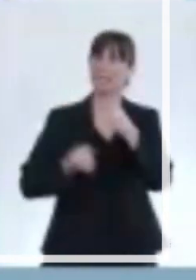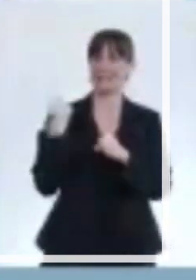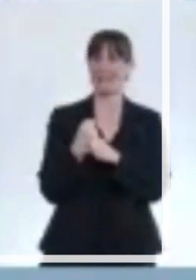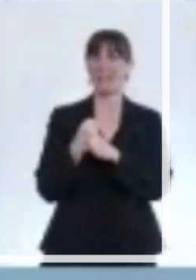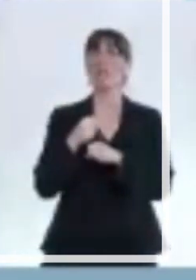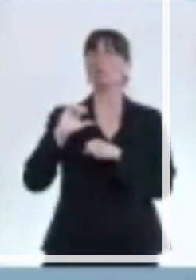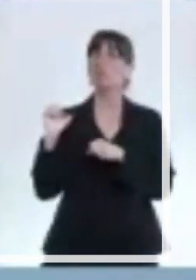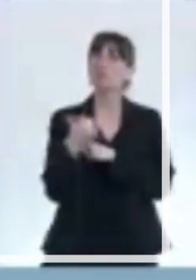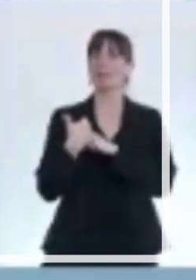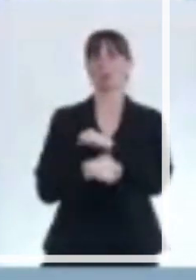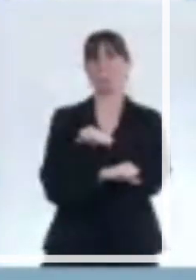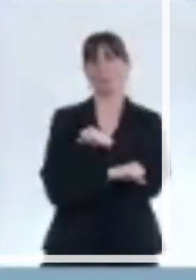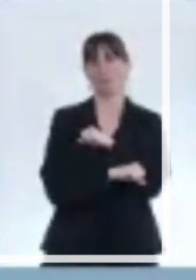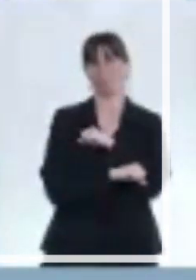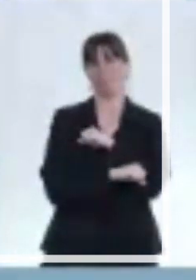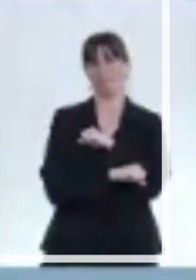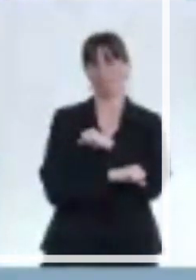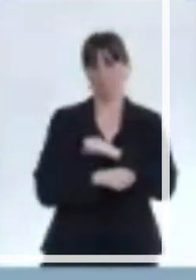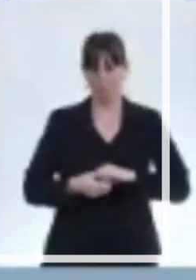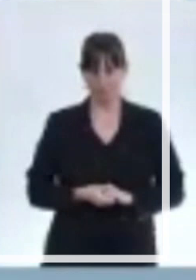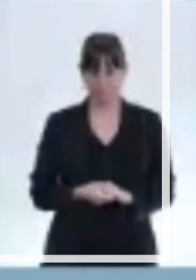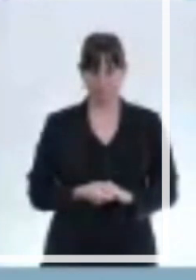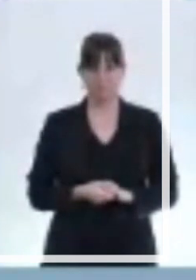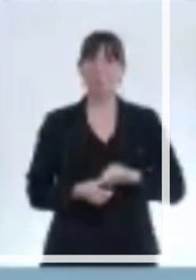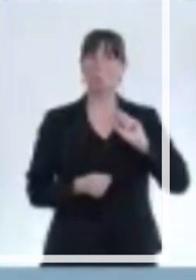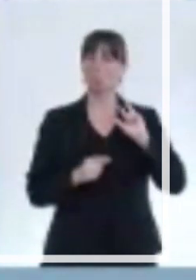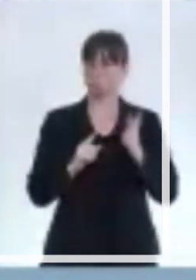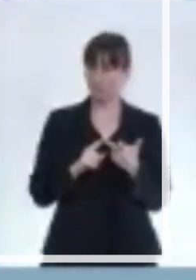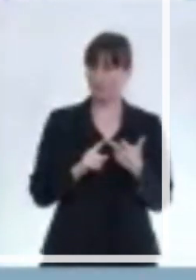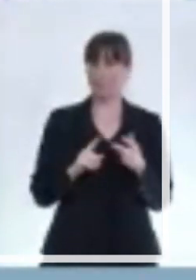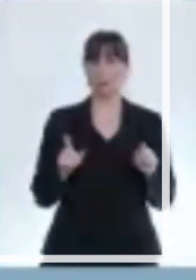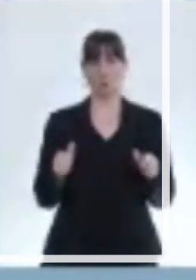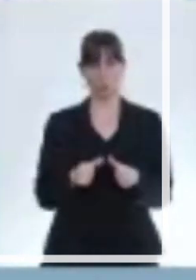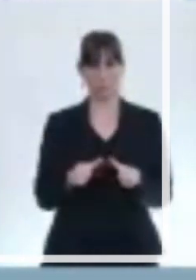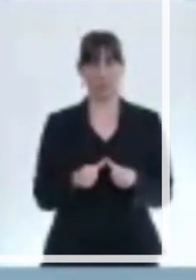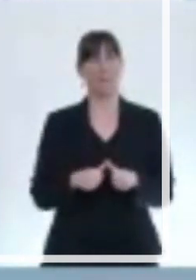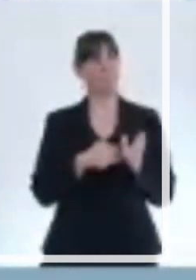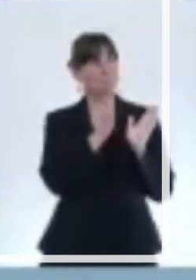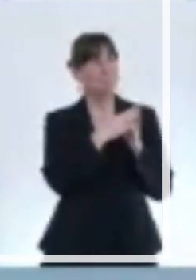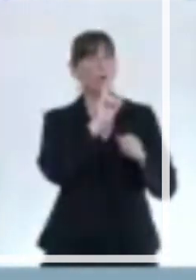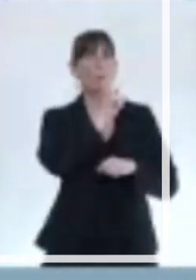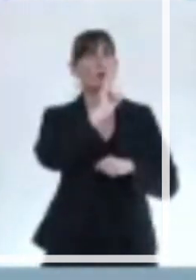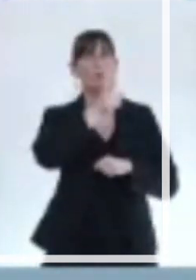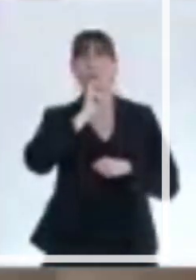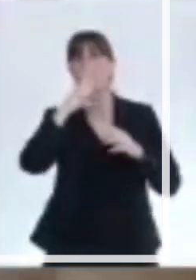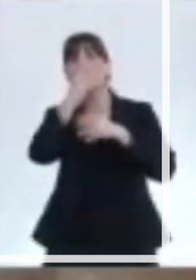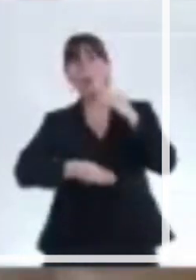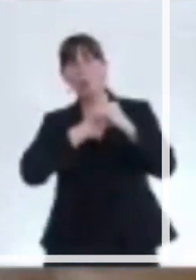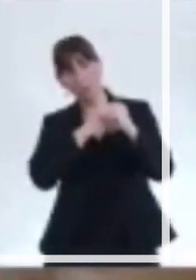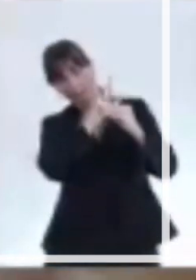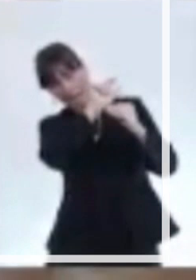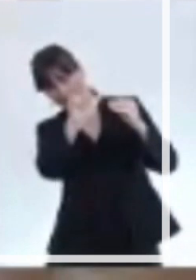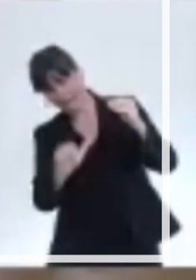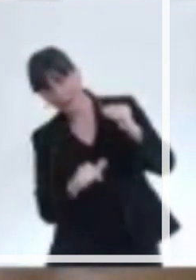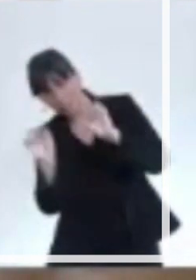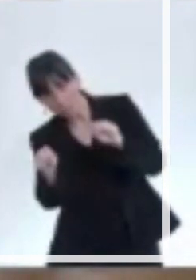enfin nous avons passé des commandes par tous partout où cela est possible dans le monde et notamment vous vous en